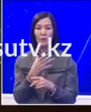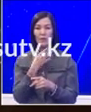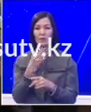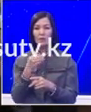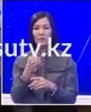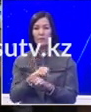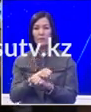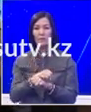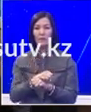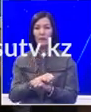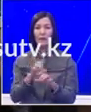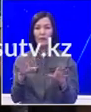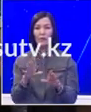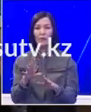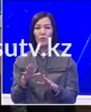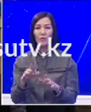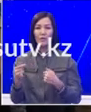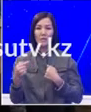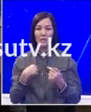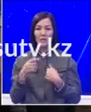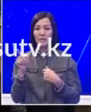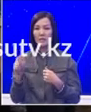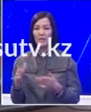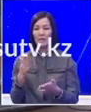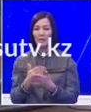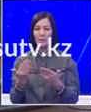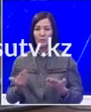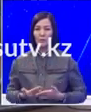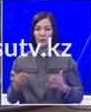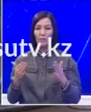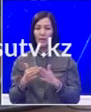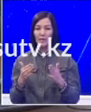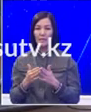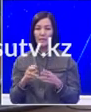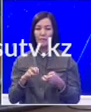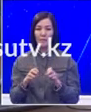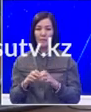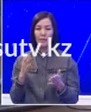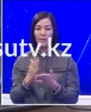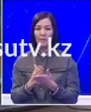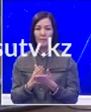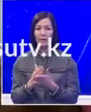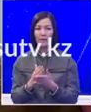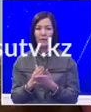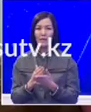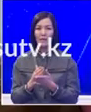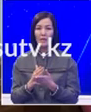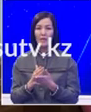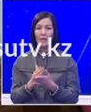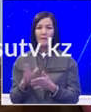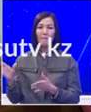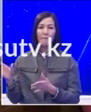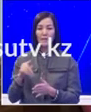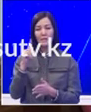құрбаны. Барлығы да жұмыссыз. Тұрғын кезегіне тұруға жеке бастарына қатысты мәселелер бар. Басқа амал қолдан келер қайыр жоқ. Бар